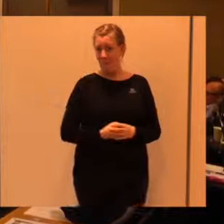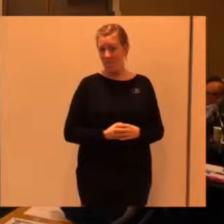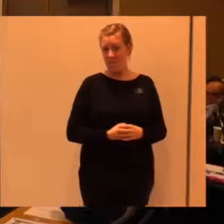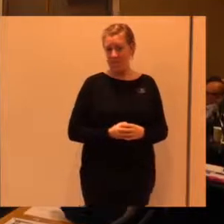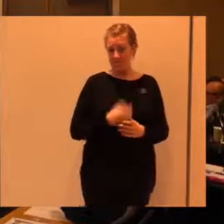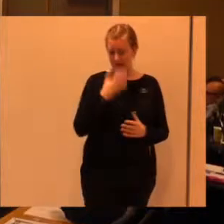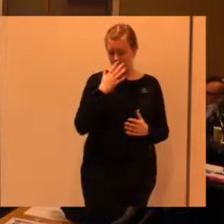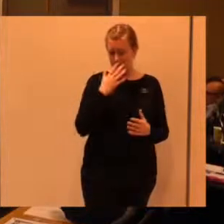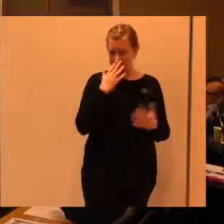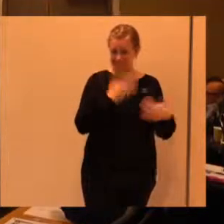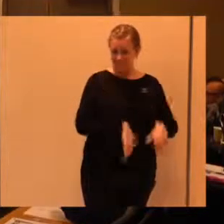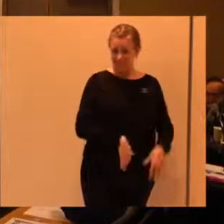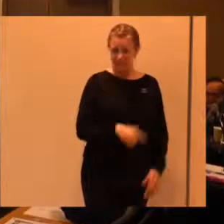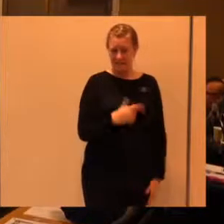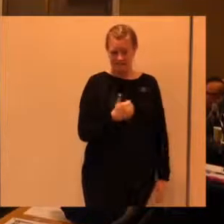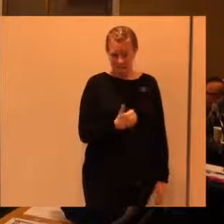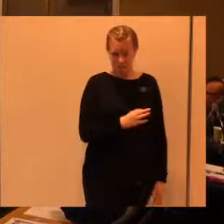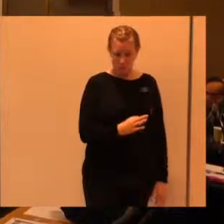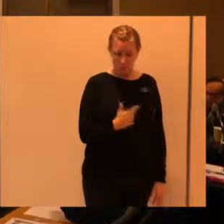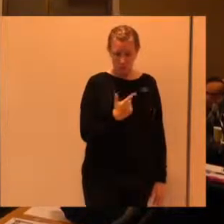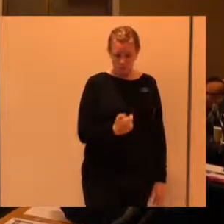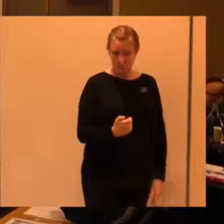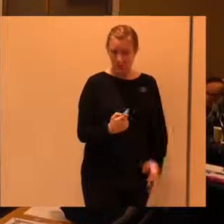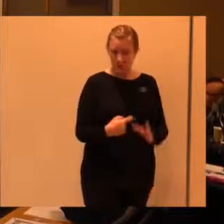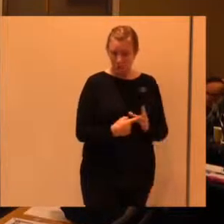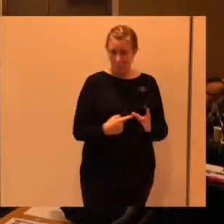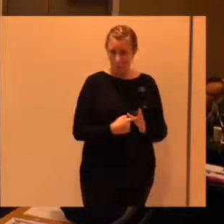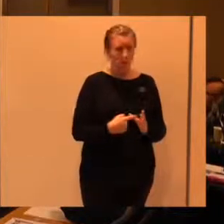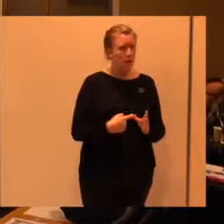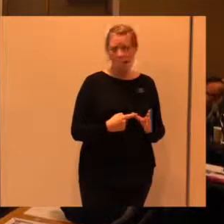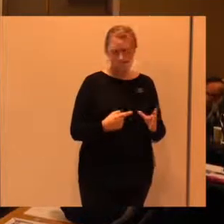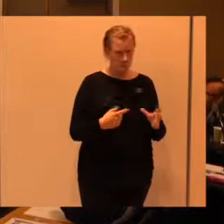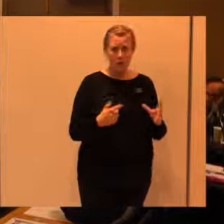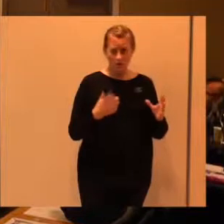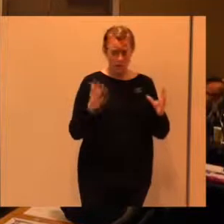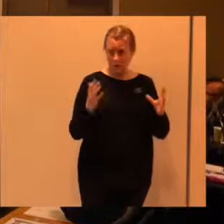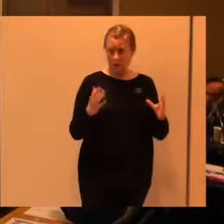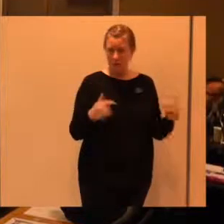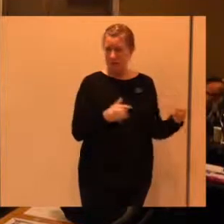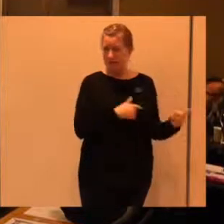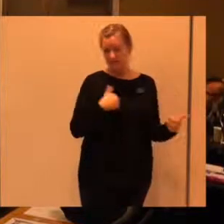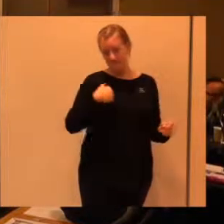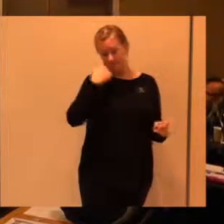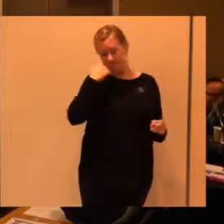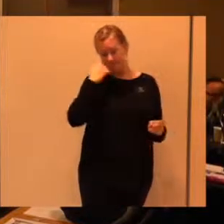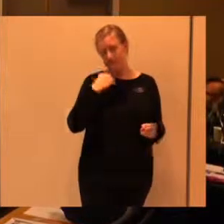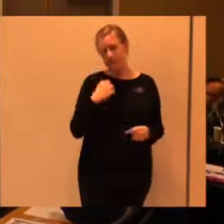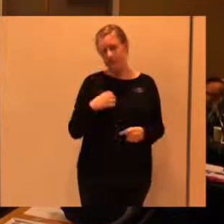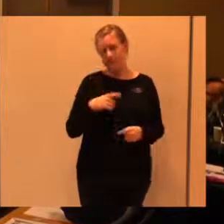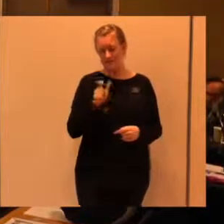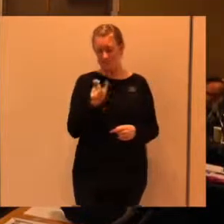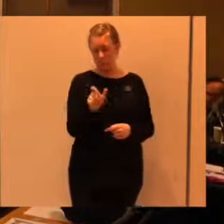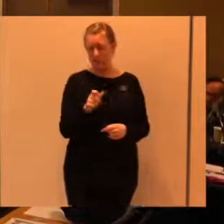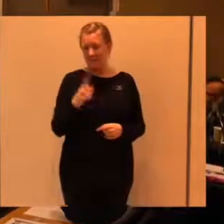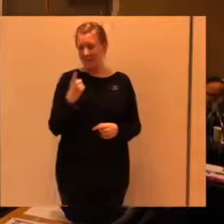slippa 670 ögonfixeringar. Det sparar rätt mycket kraft. vi leker med termen en enhet energi och så pratar vi nu om, men